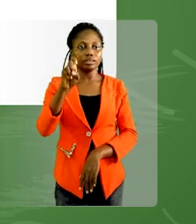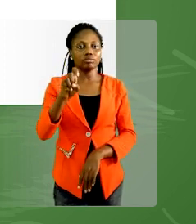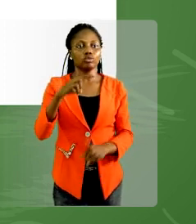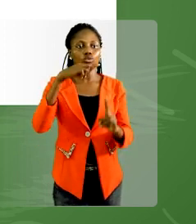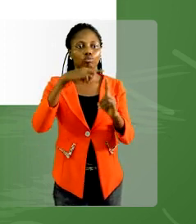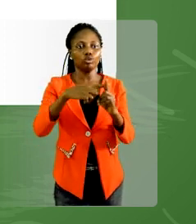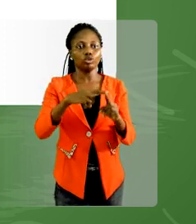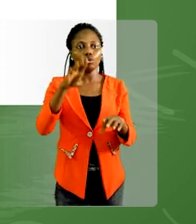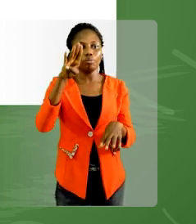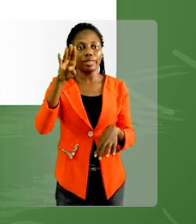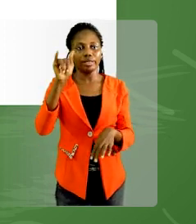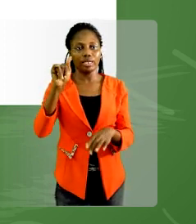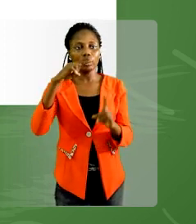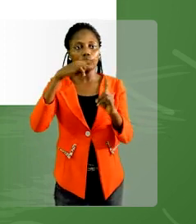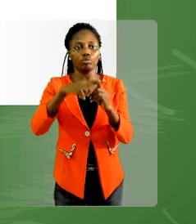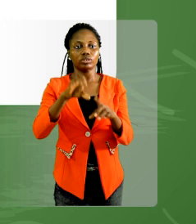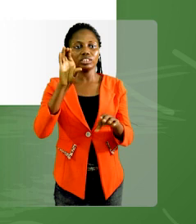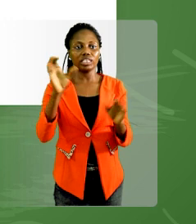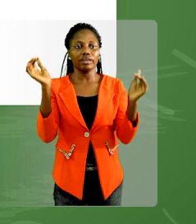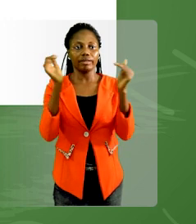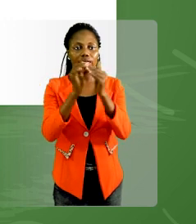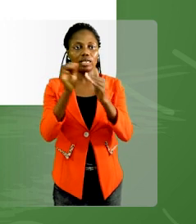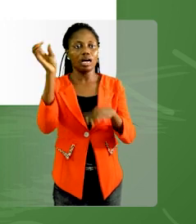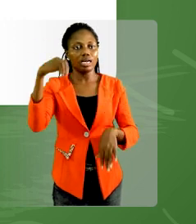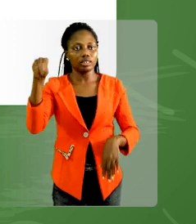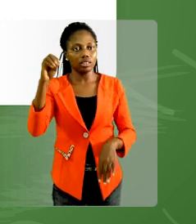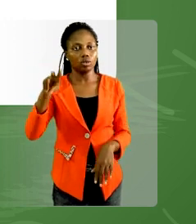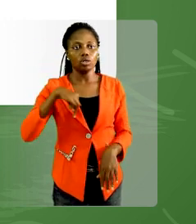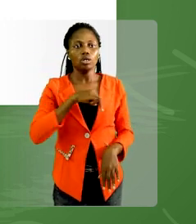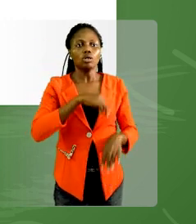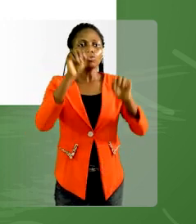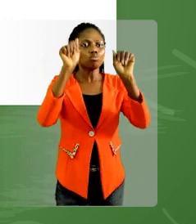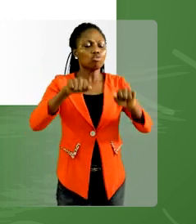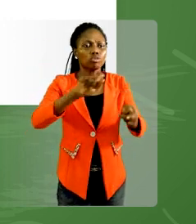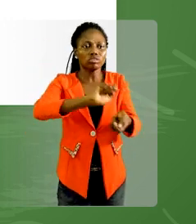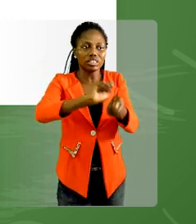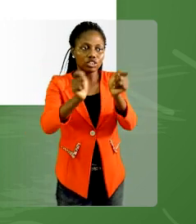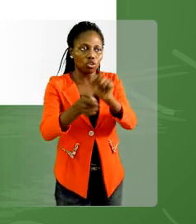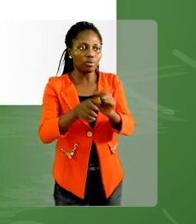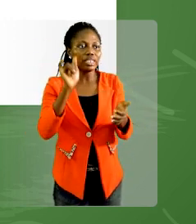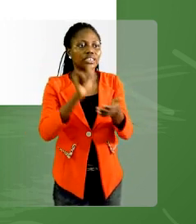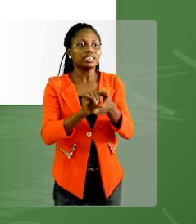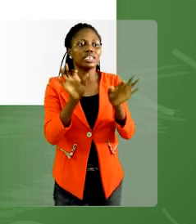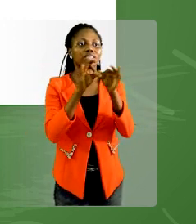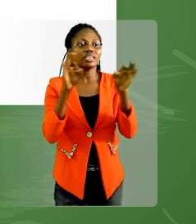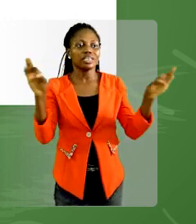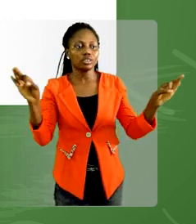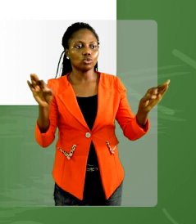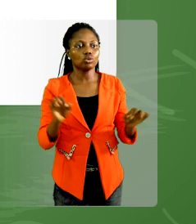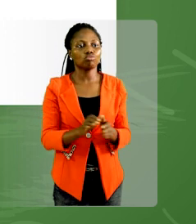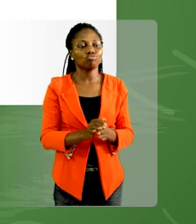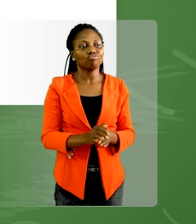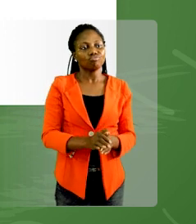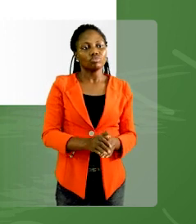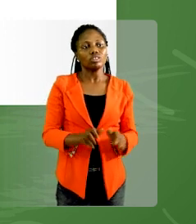0. On peut transformer cette équation sous la forme y égale à grand A